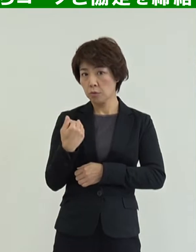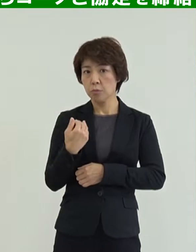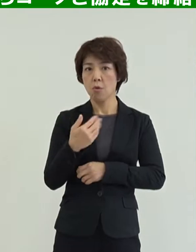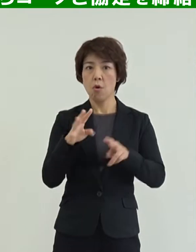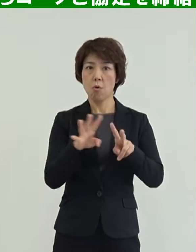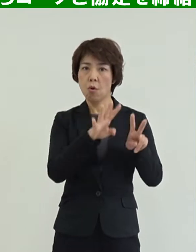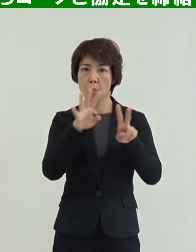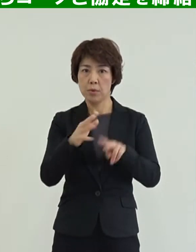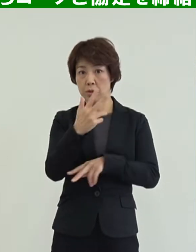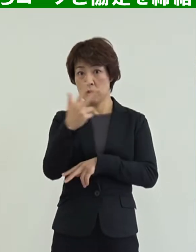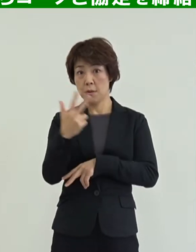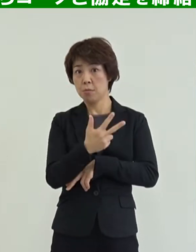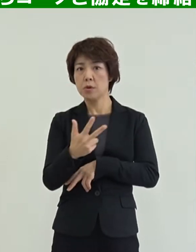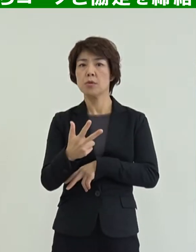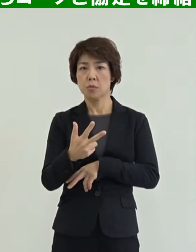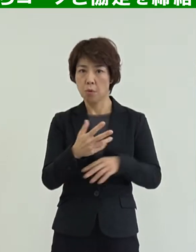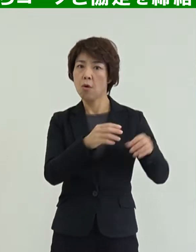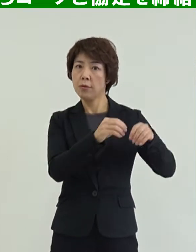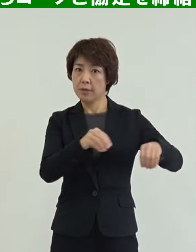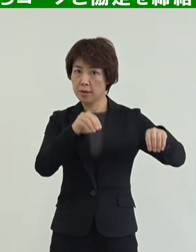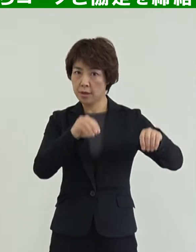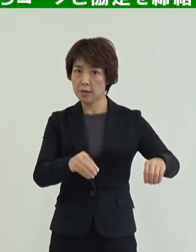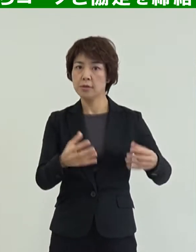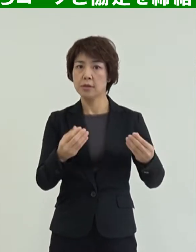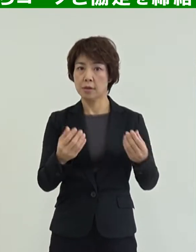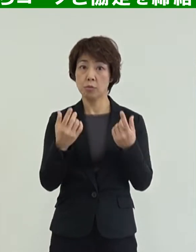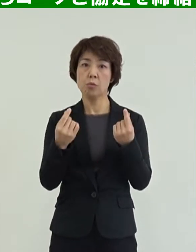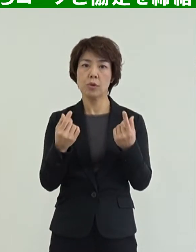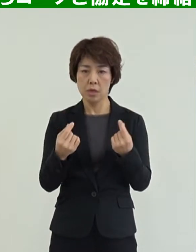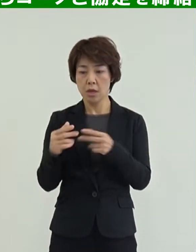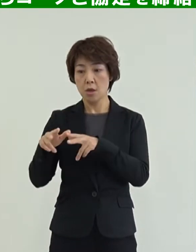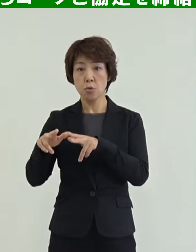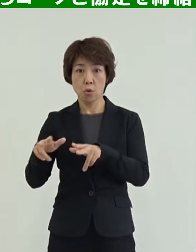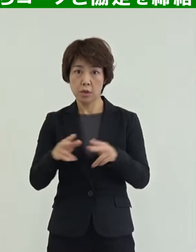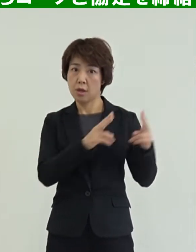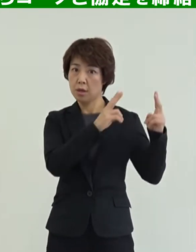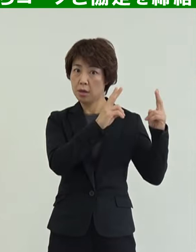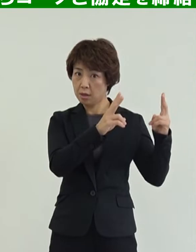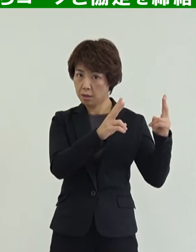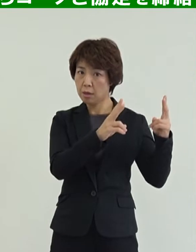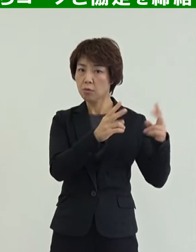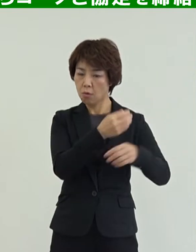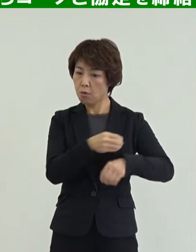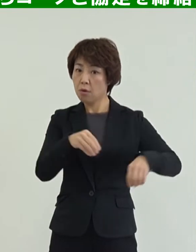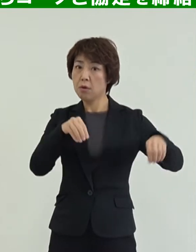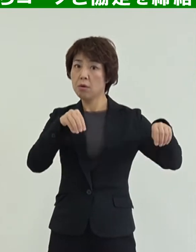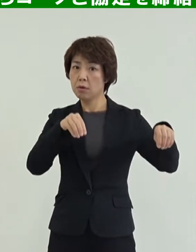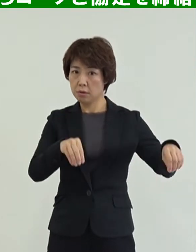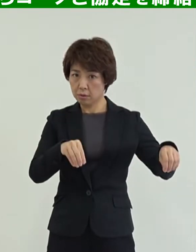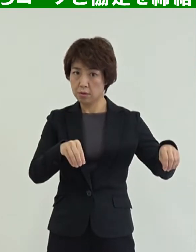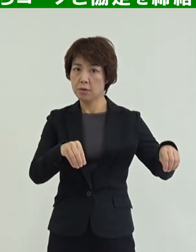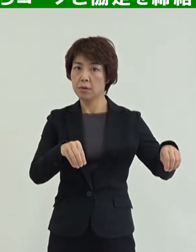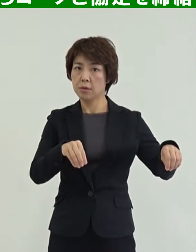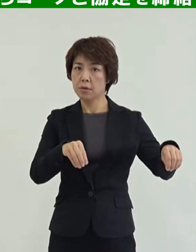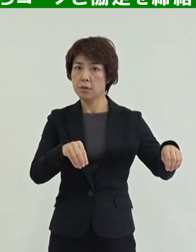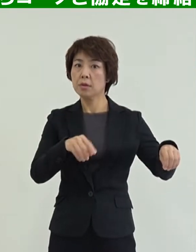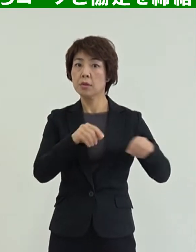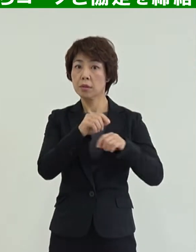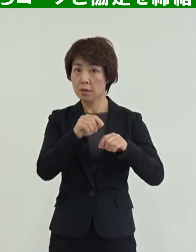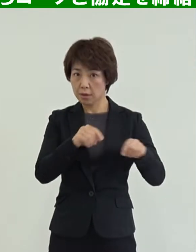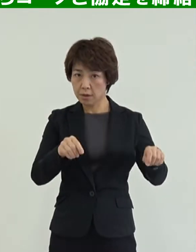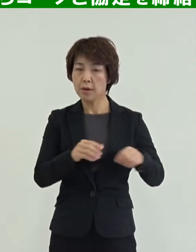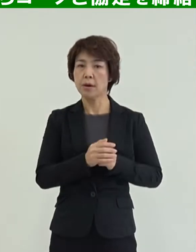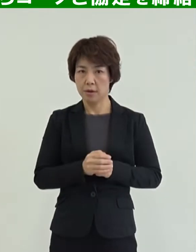セブンイレブンジャパンさんとも提供させていただきましたように行政と今回のような協定を結ばせていただくことによりまして